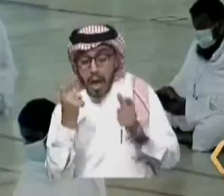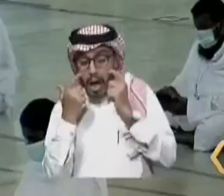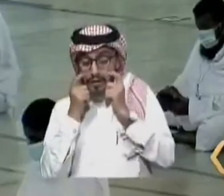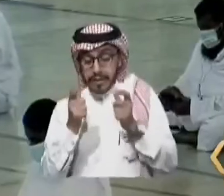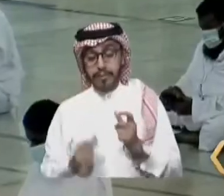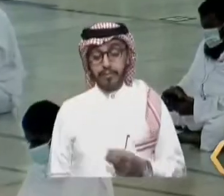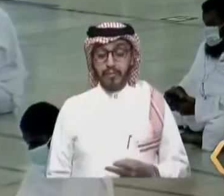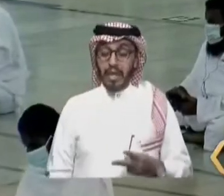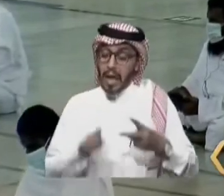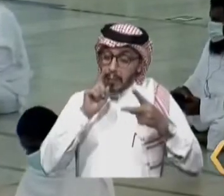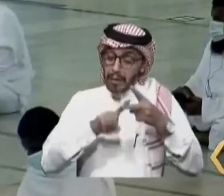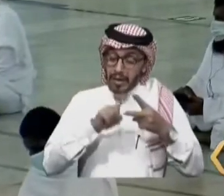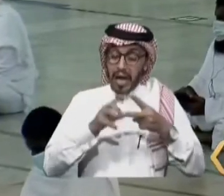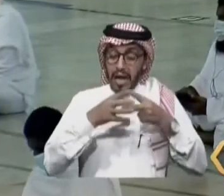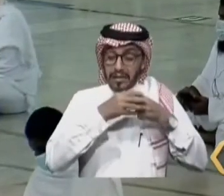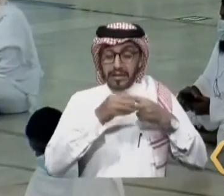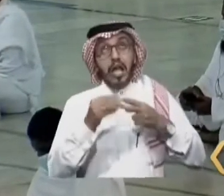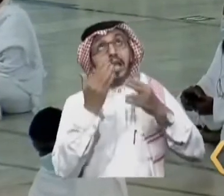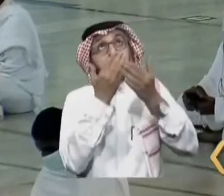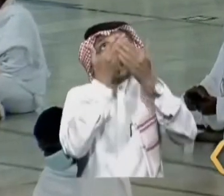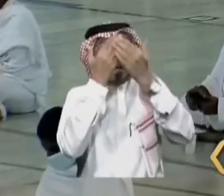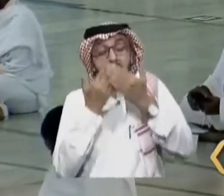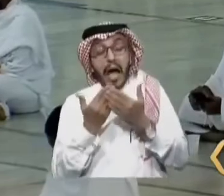وإما بالتقصير في الاستعانة